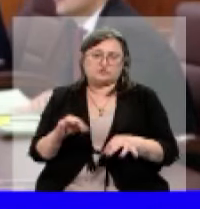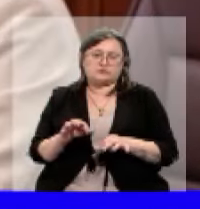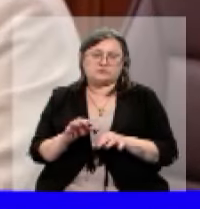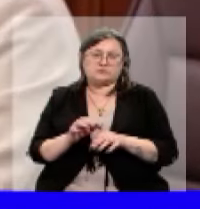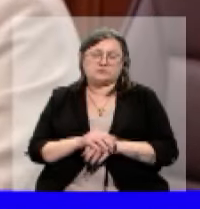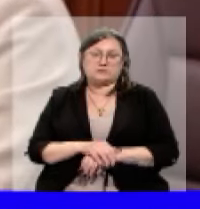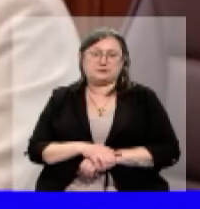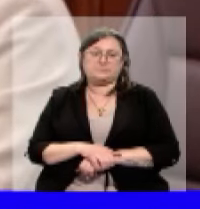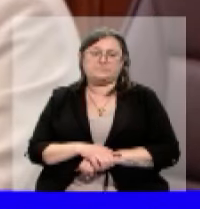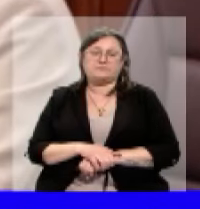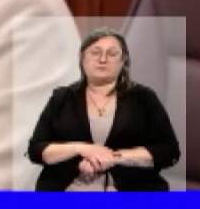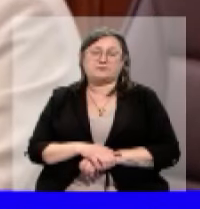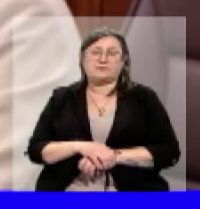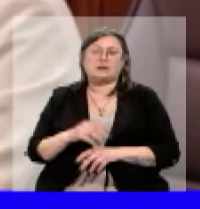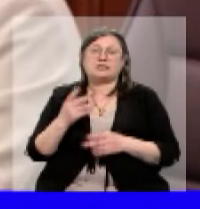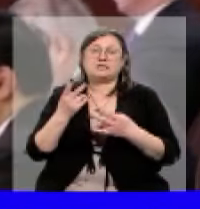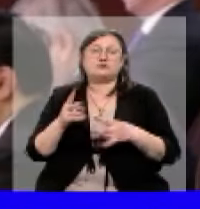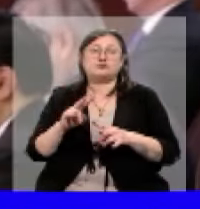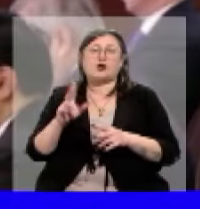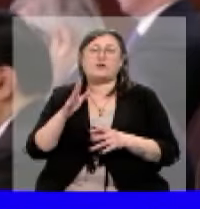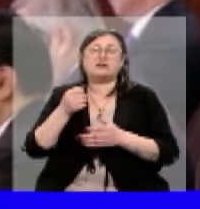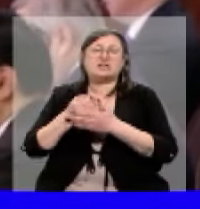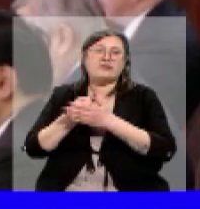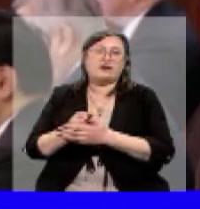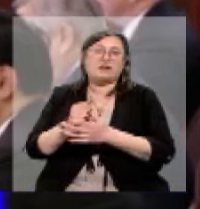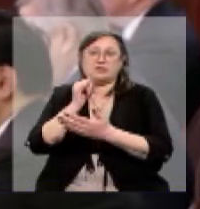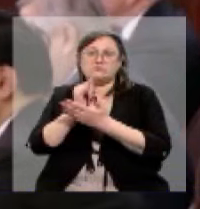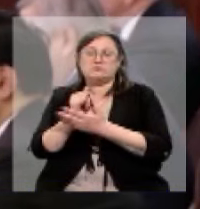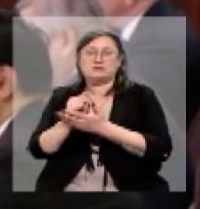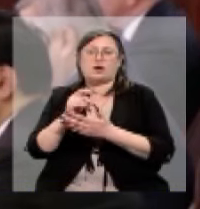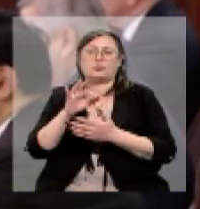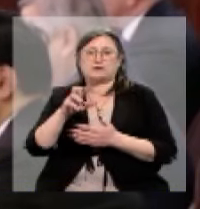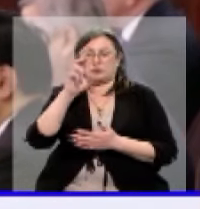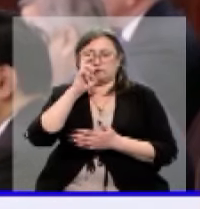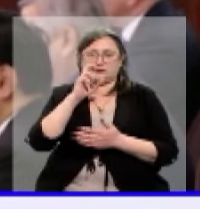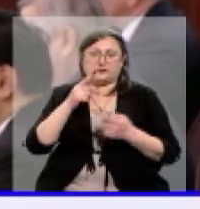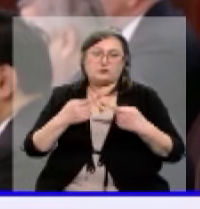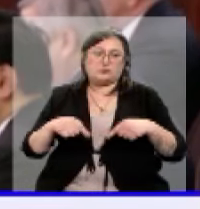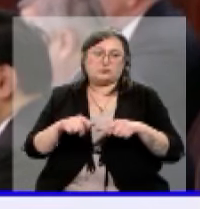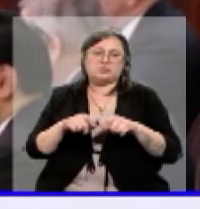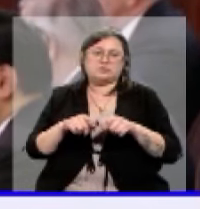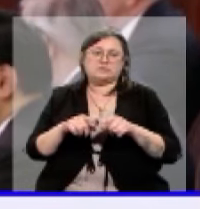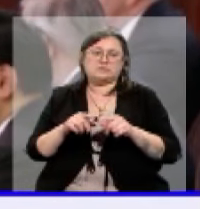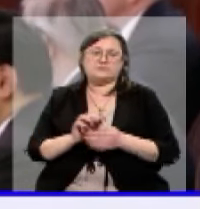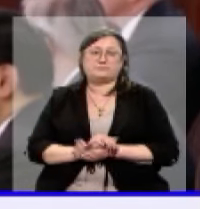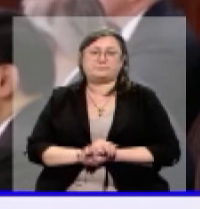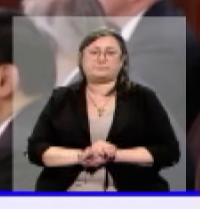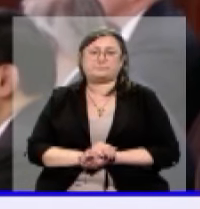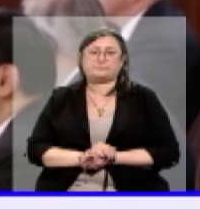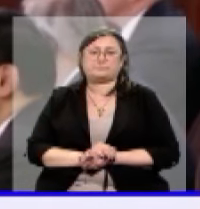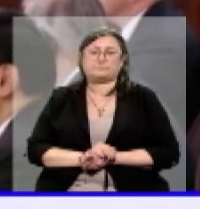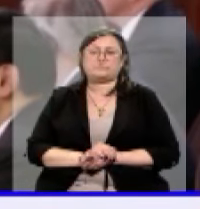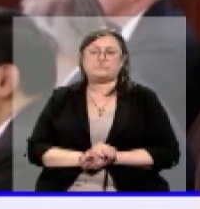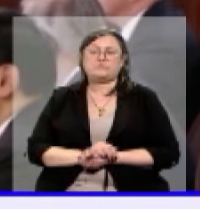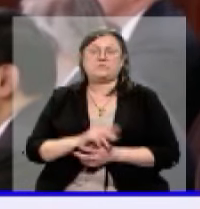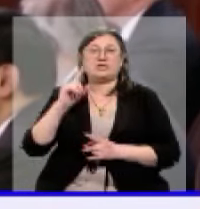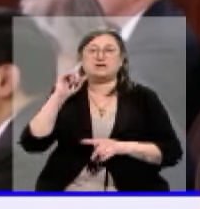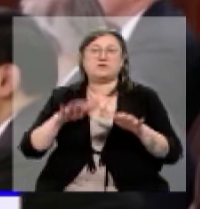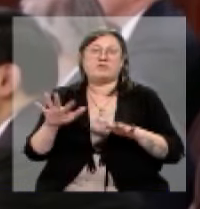органдары тарапынан ешқандай қысым көрмейсіздер. Оған ешқандай күмән болмасын. Керісінше, үкімет сіздерге сенімді,